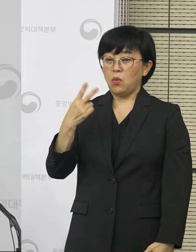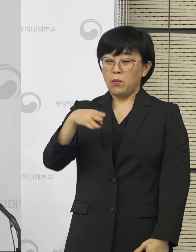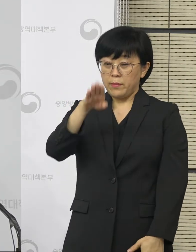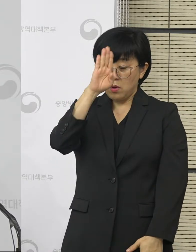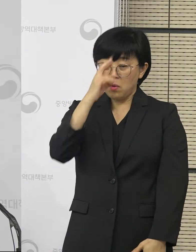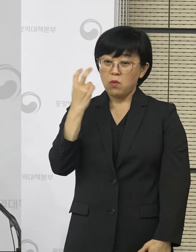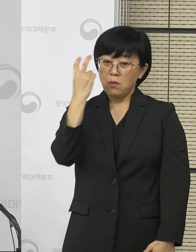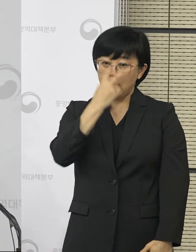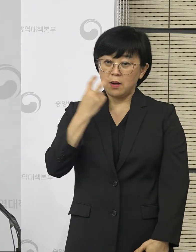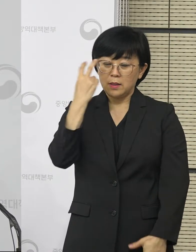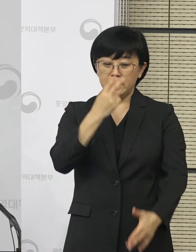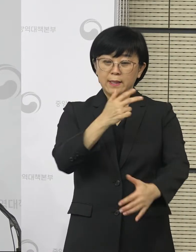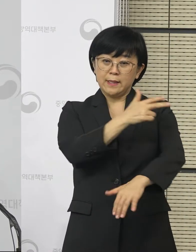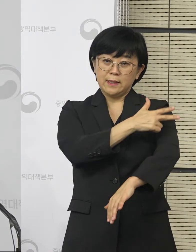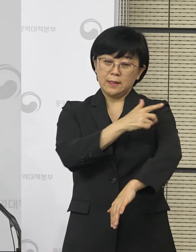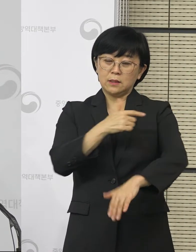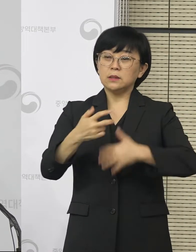예정입니다.